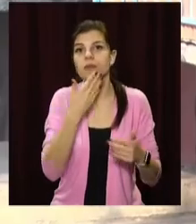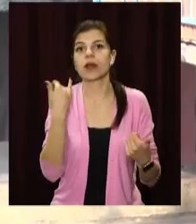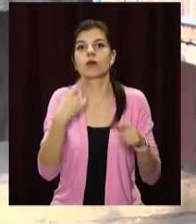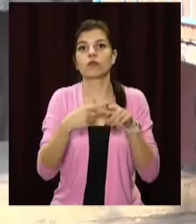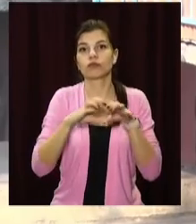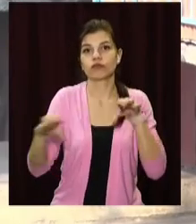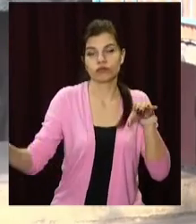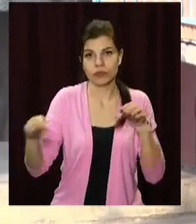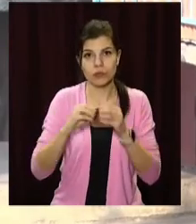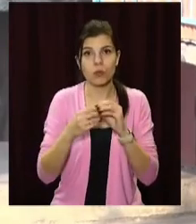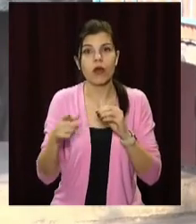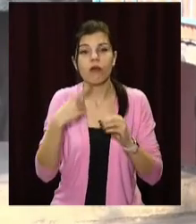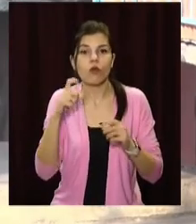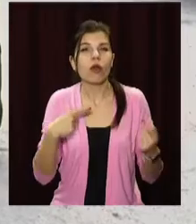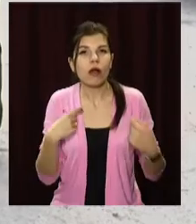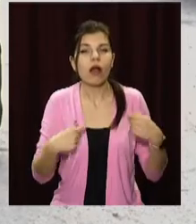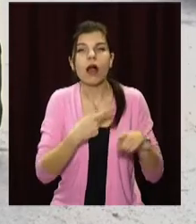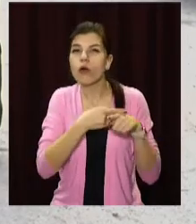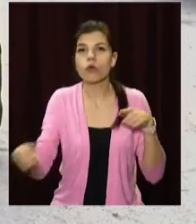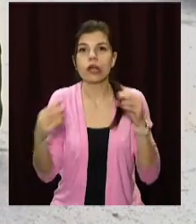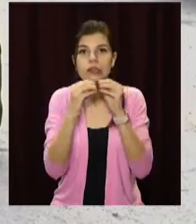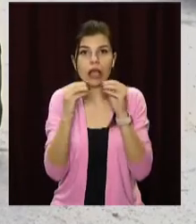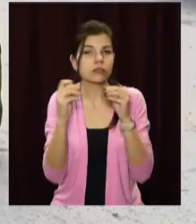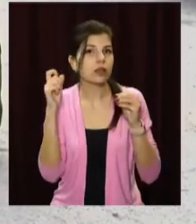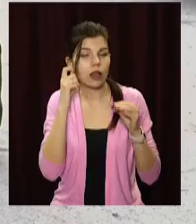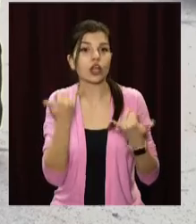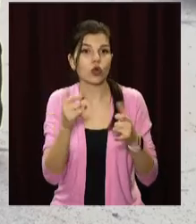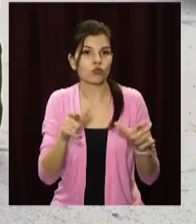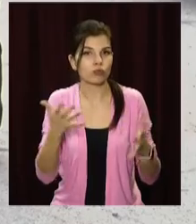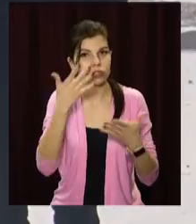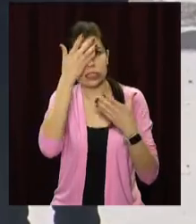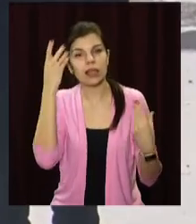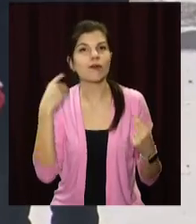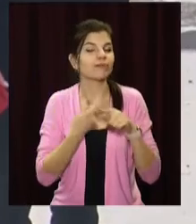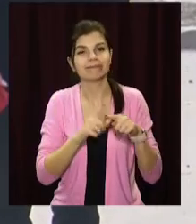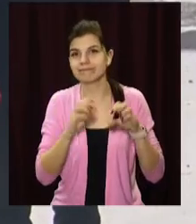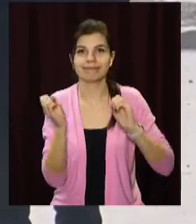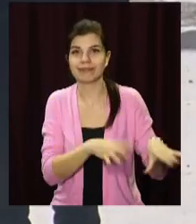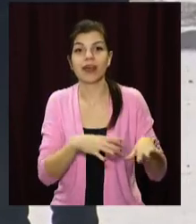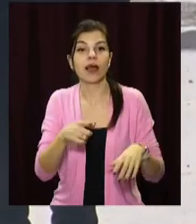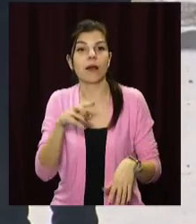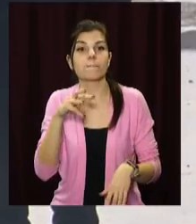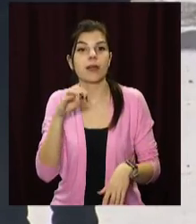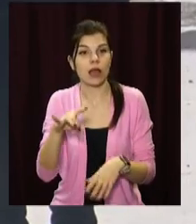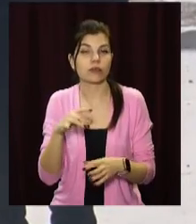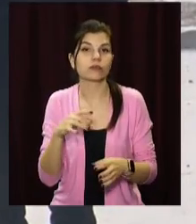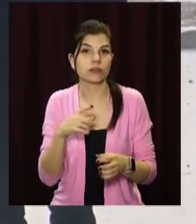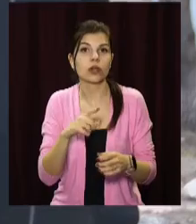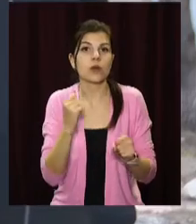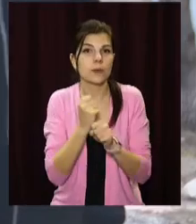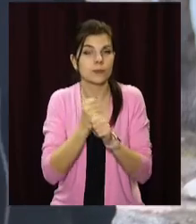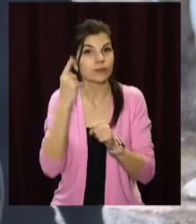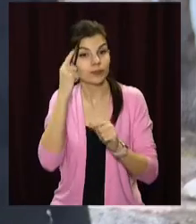потерпали щонайменше 10 років. Утім, зараз люди забудуть про проблеми, переконують керманичі Кам'янського. У місті розробили